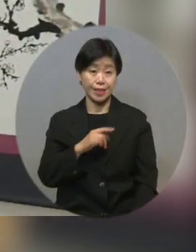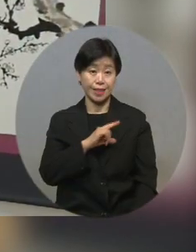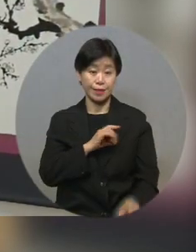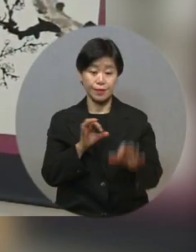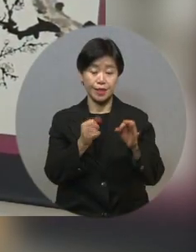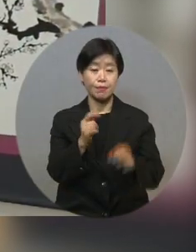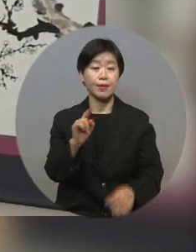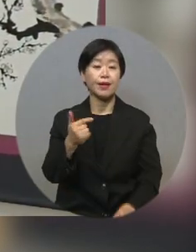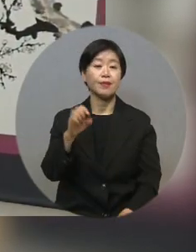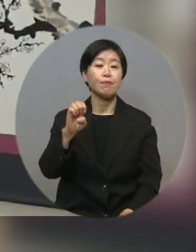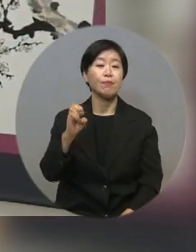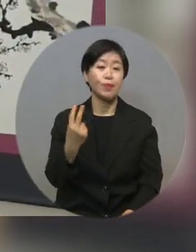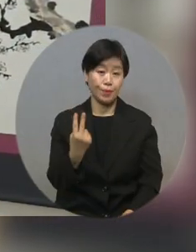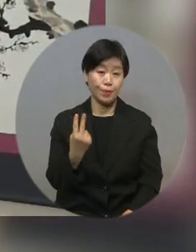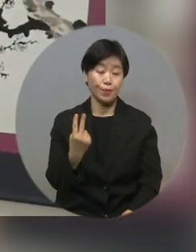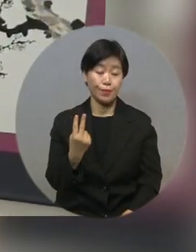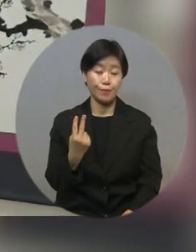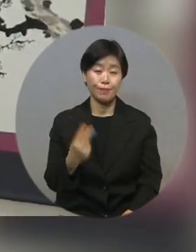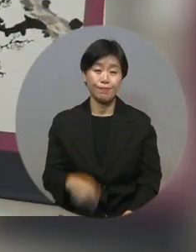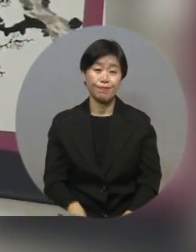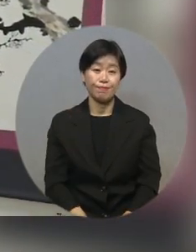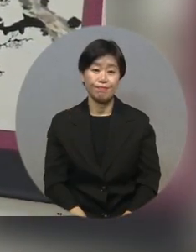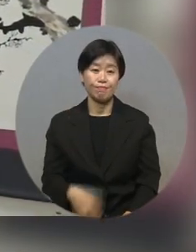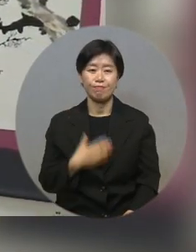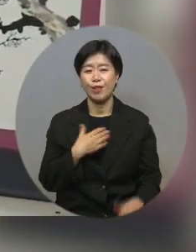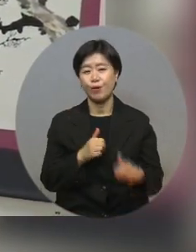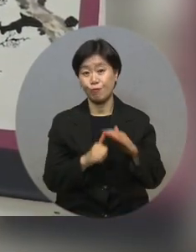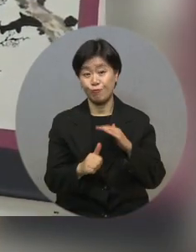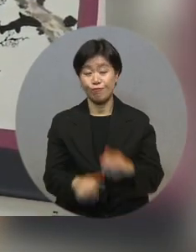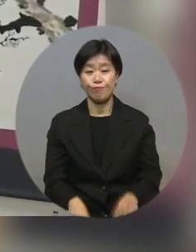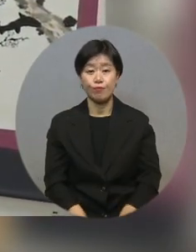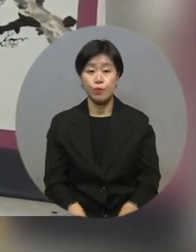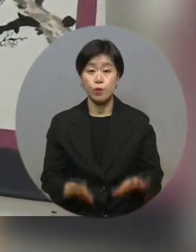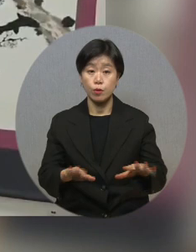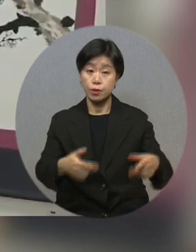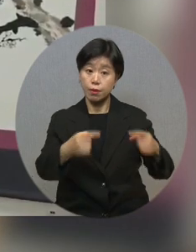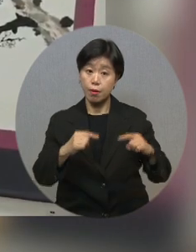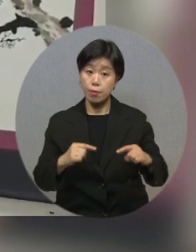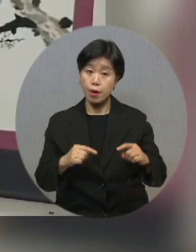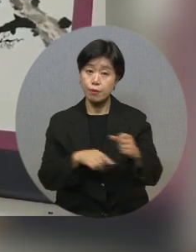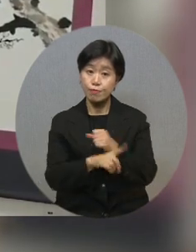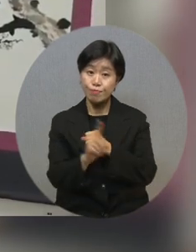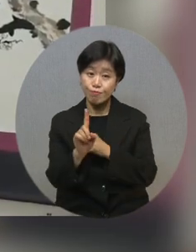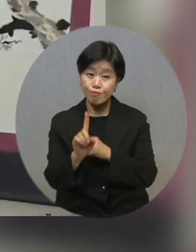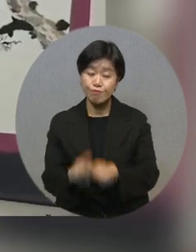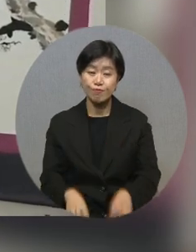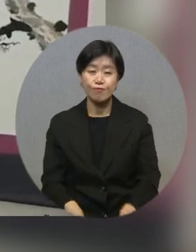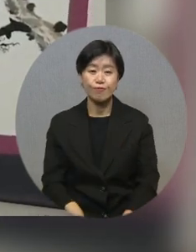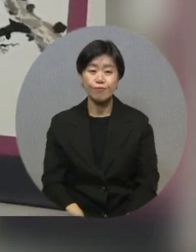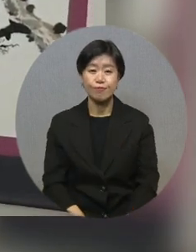선수라고 합니다. 네. 자, 오늘 이렇게 참가하시게 된 동기는 어떤 게 있을까요?